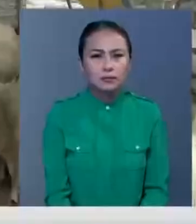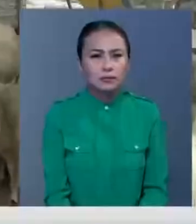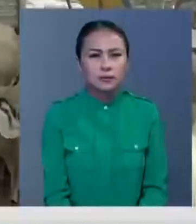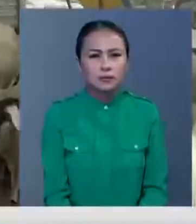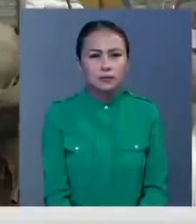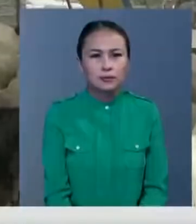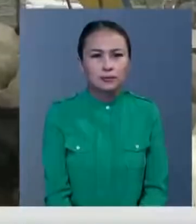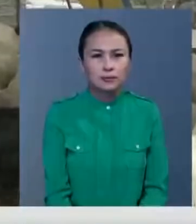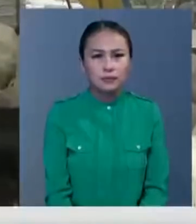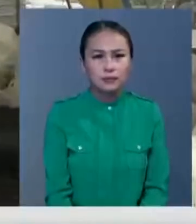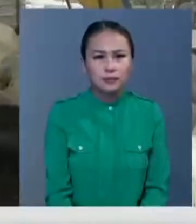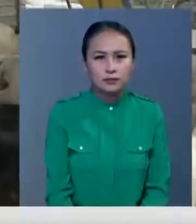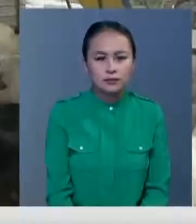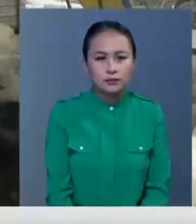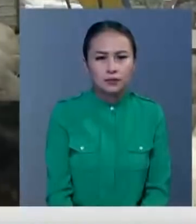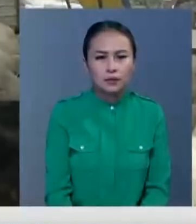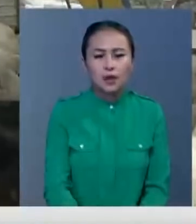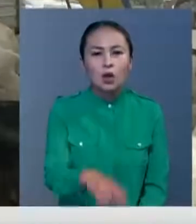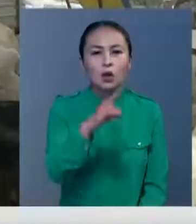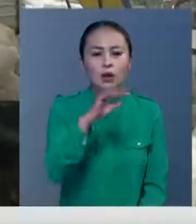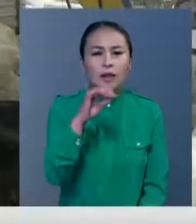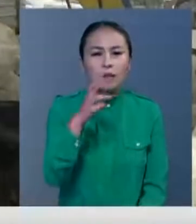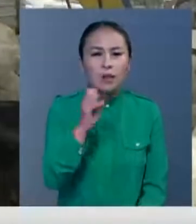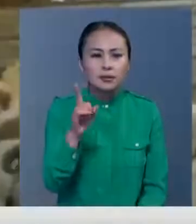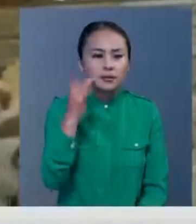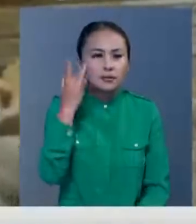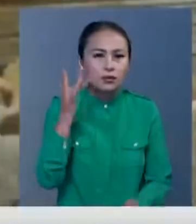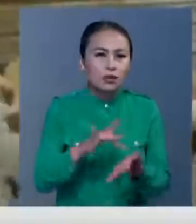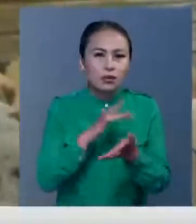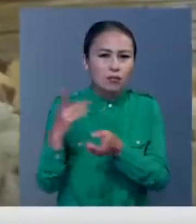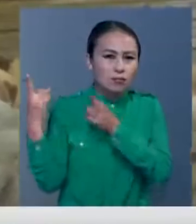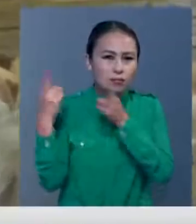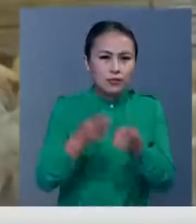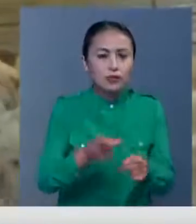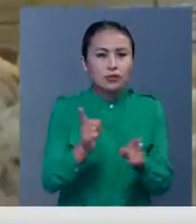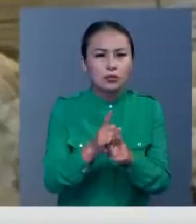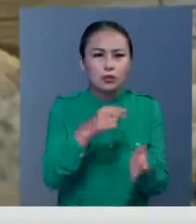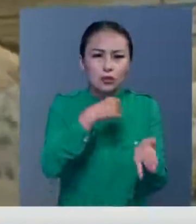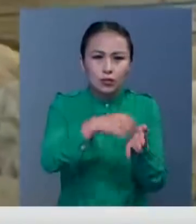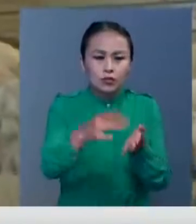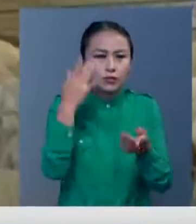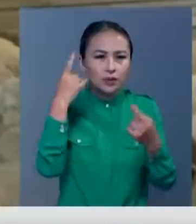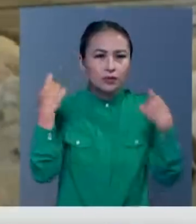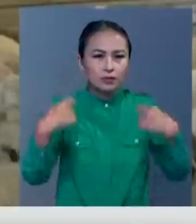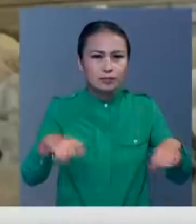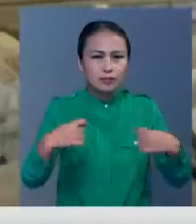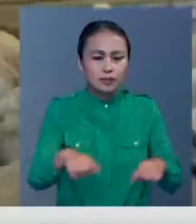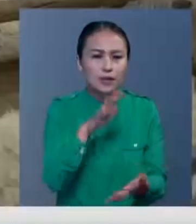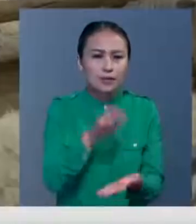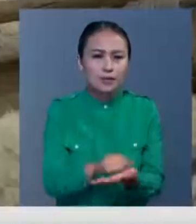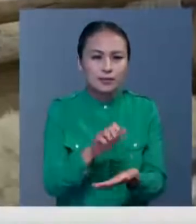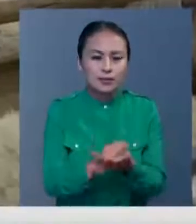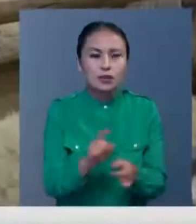16 я. Дұрсын Елмас Анкараға жылда Сивас провинциясынан келіп, құрбан малын сатып күн көреді. Оның